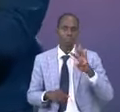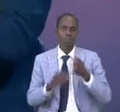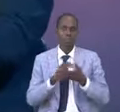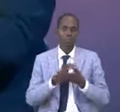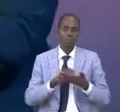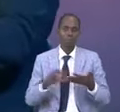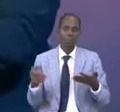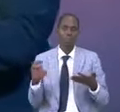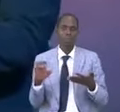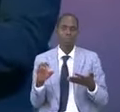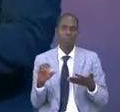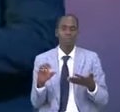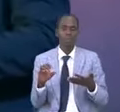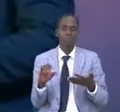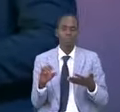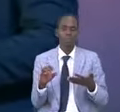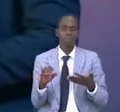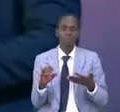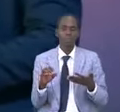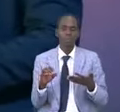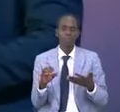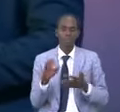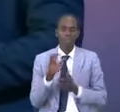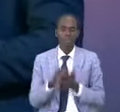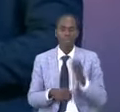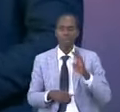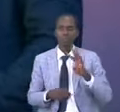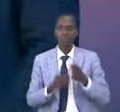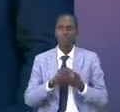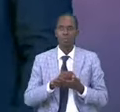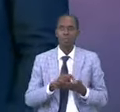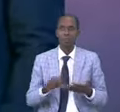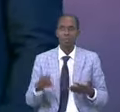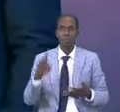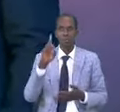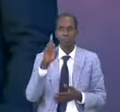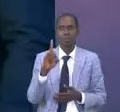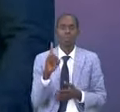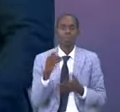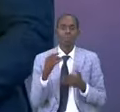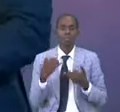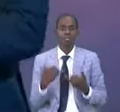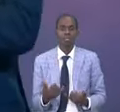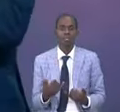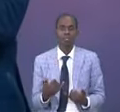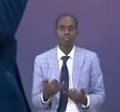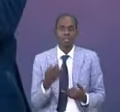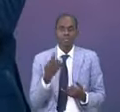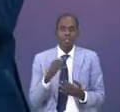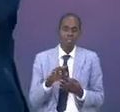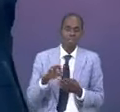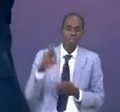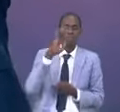lisons ici le verset 1er mais l'esprit dit expressément